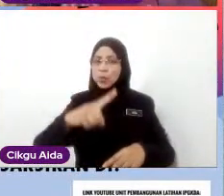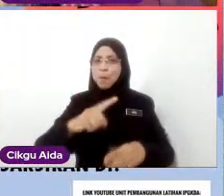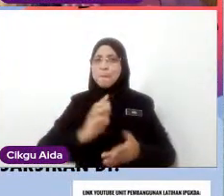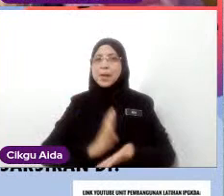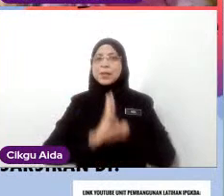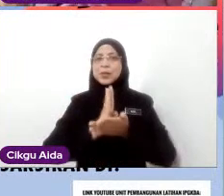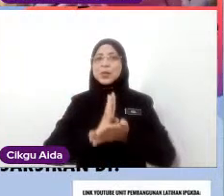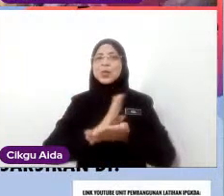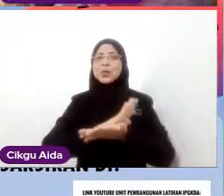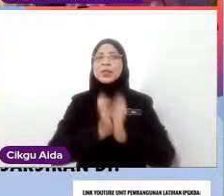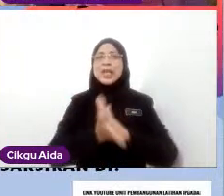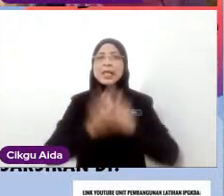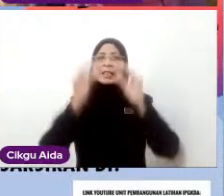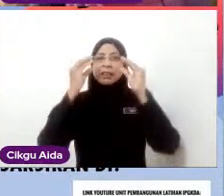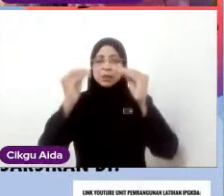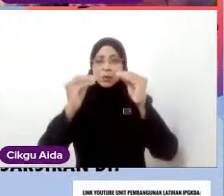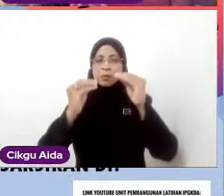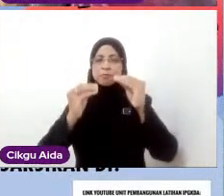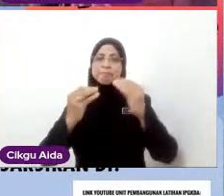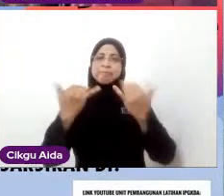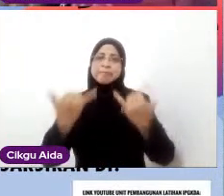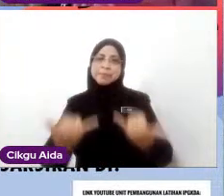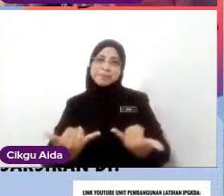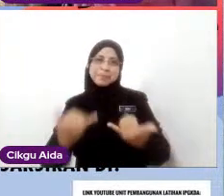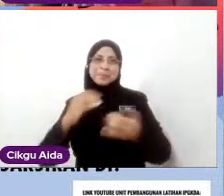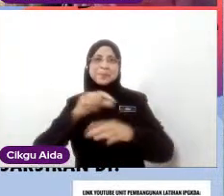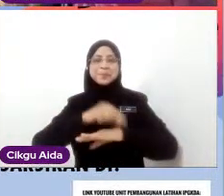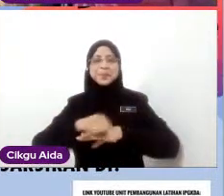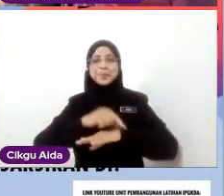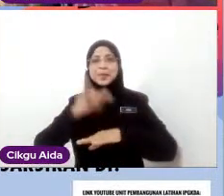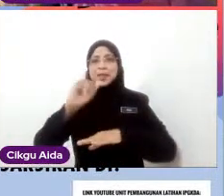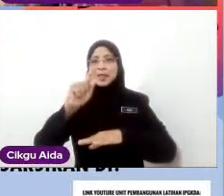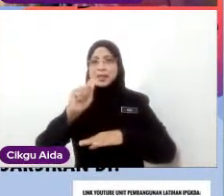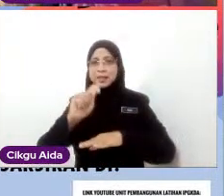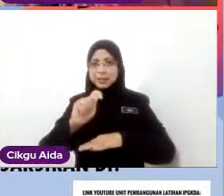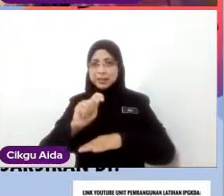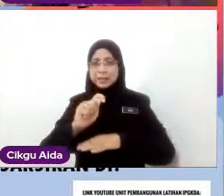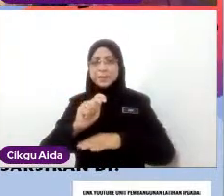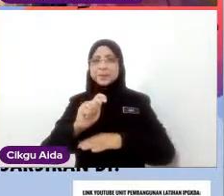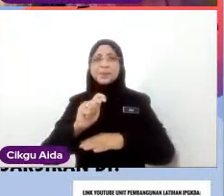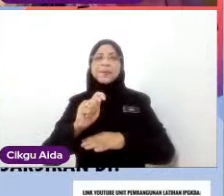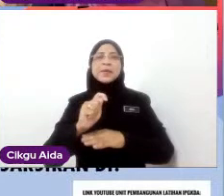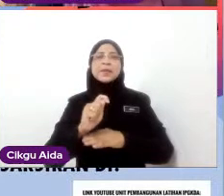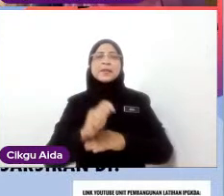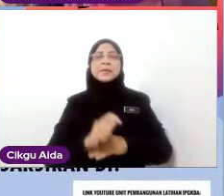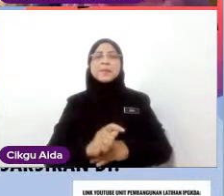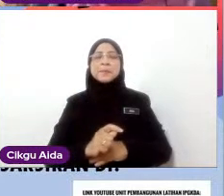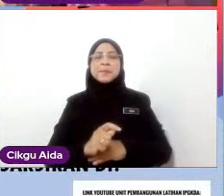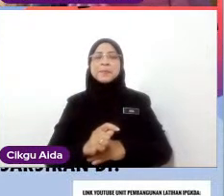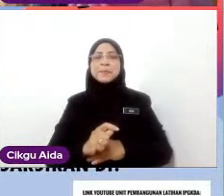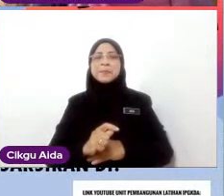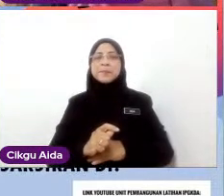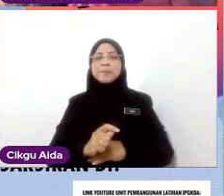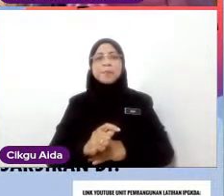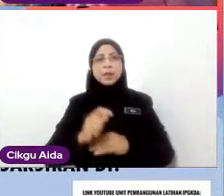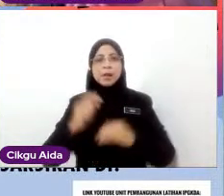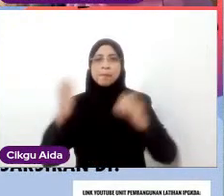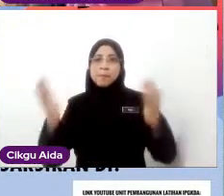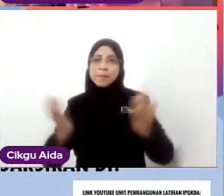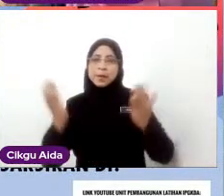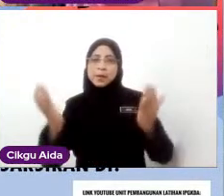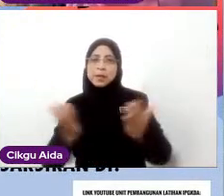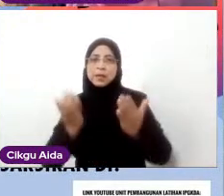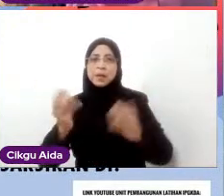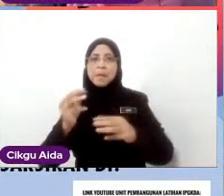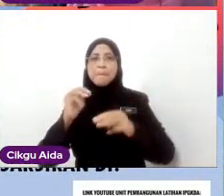tertinggal lah dengan dalam dunia IT, walaupun mereka tak nampak kalau guna LCD atau projector. Okey, kemudian menggalakkan murid mempelajari